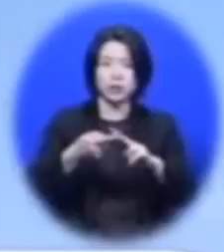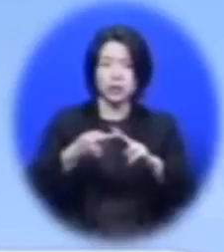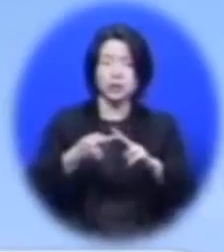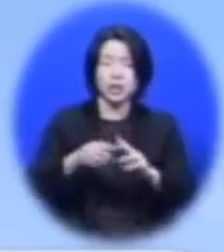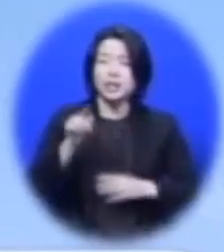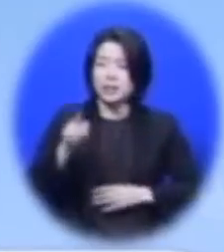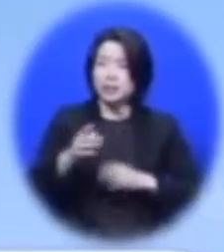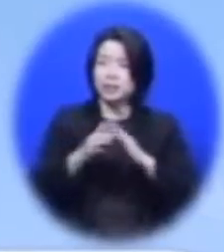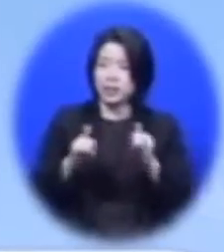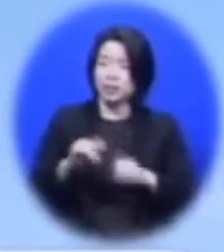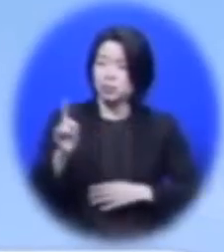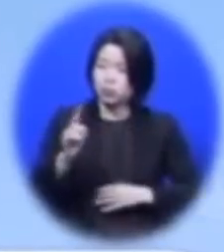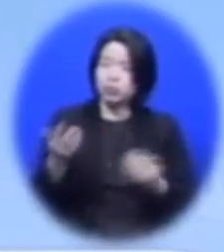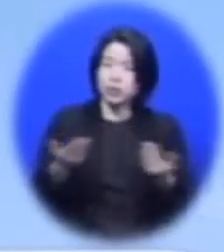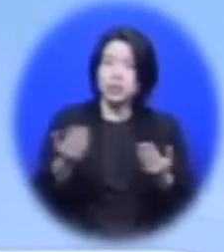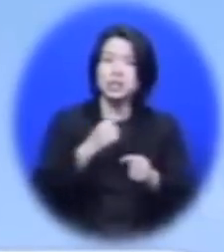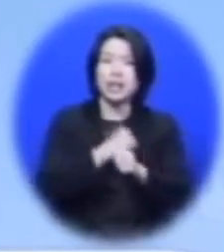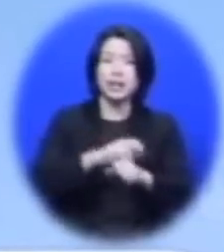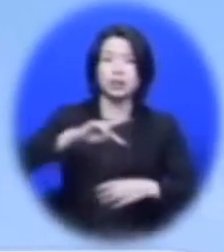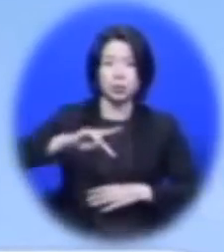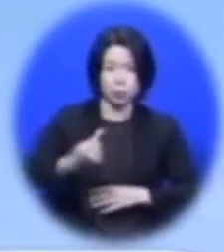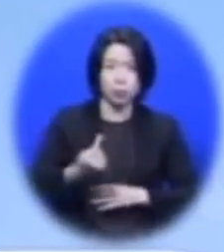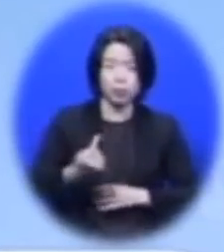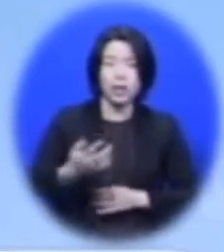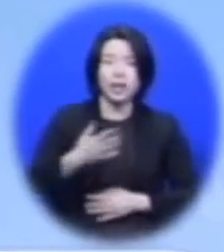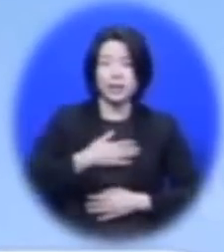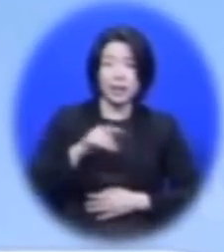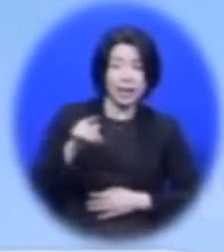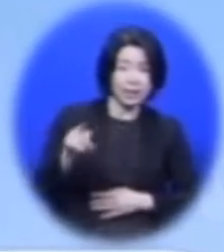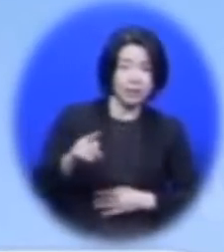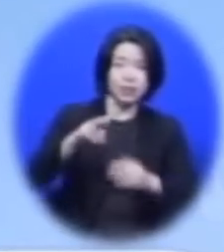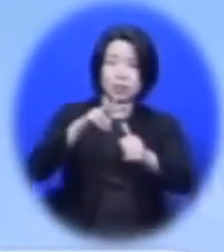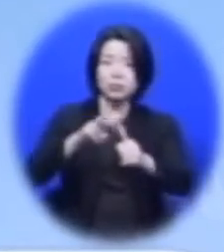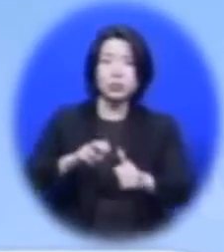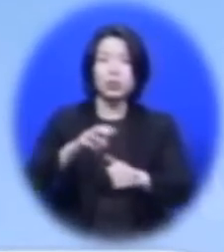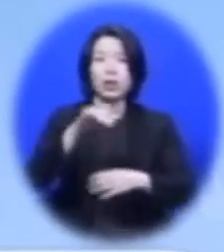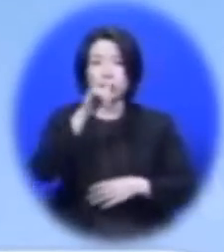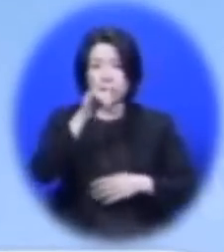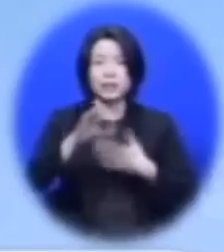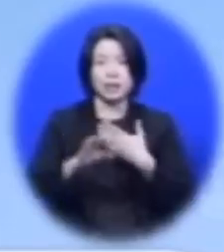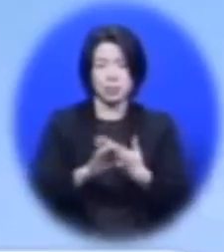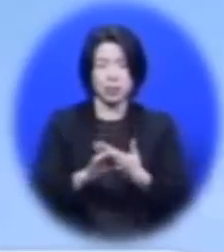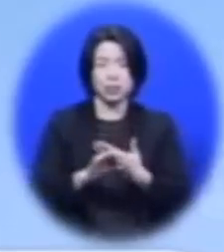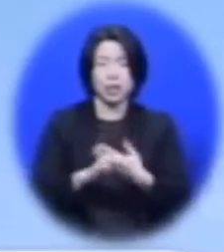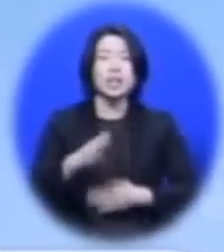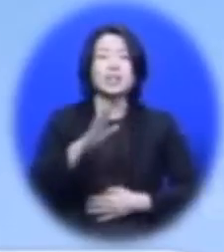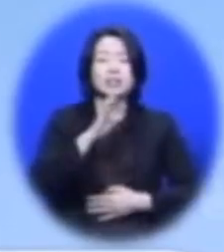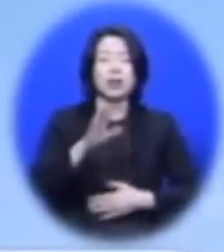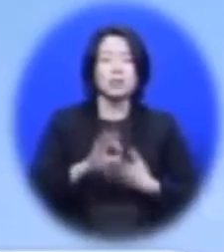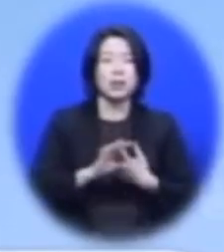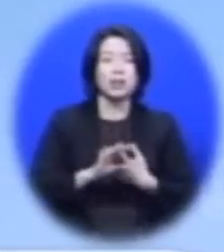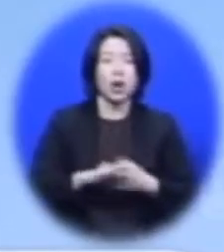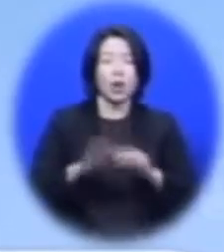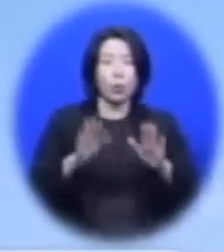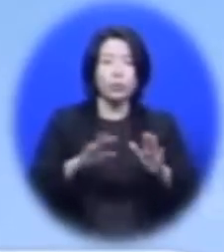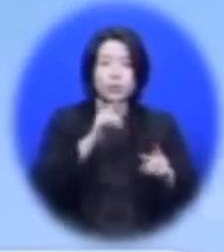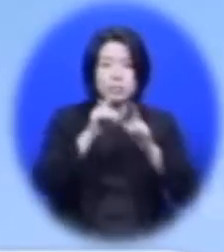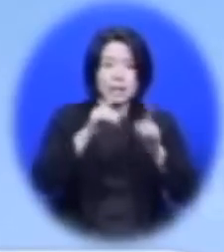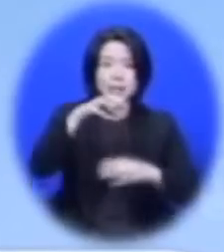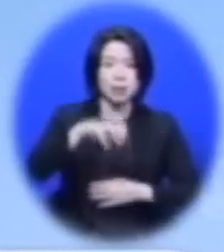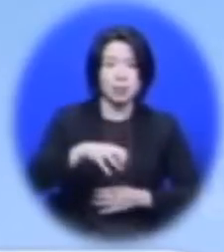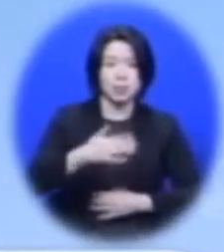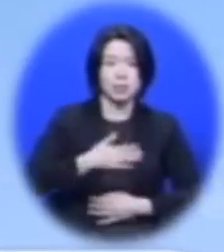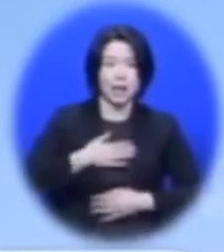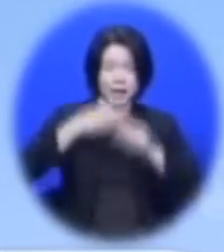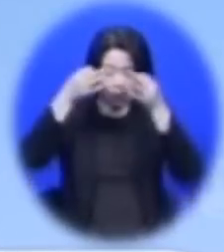그 사람이 어떤 일을 했든지 간에 내가 그를 미워하고 있다면, 그렇다면 오늘 말씀 앞에서 여러분을